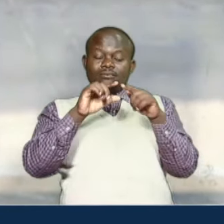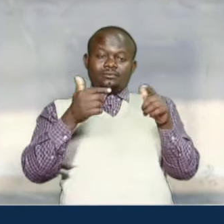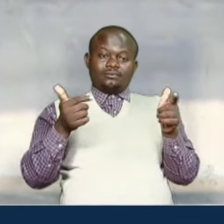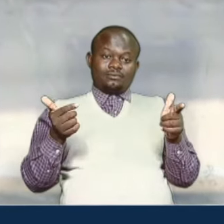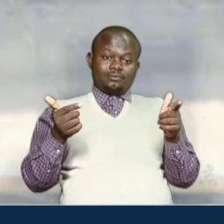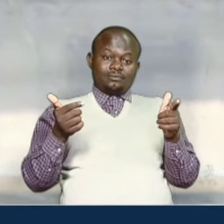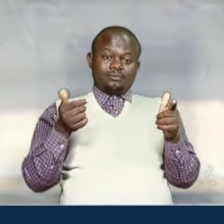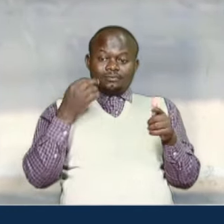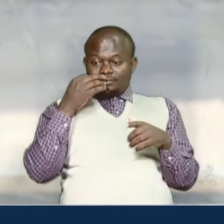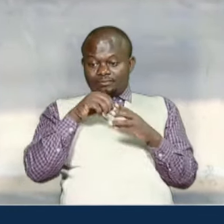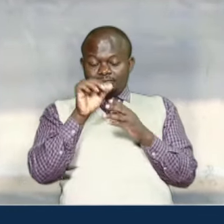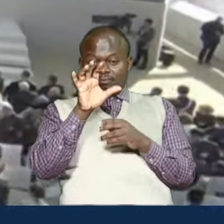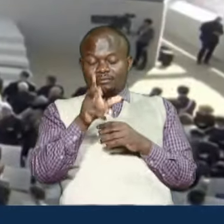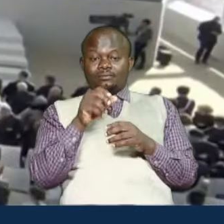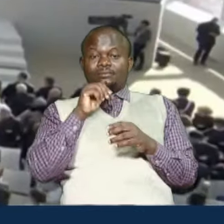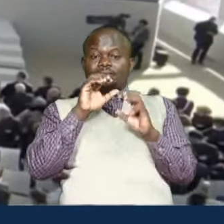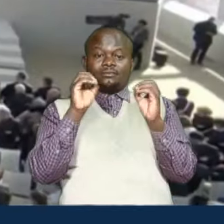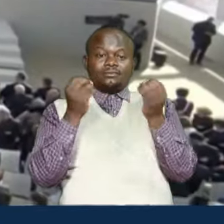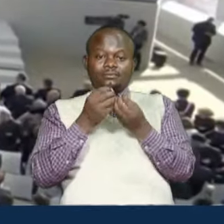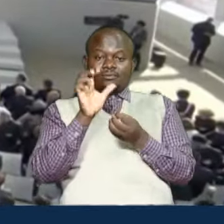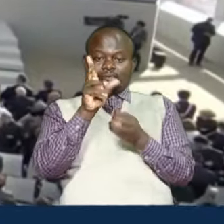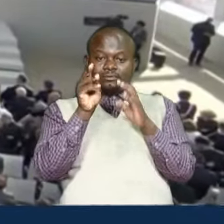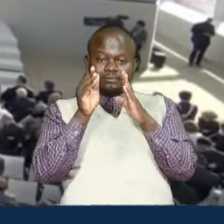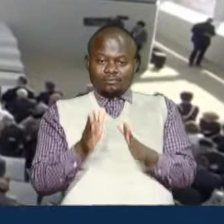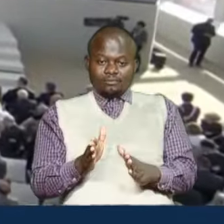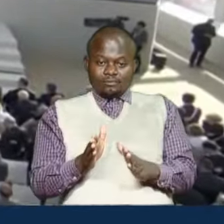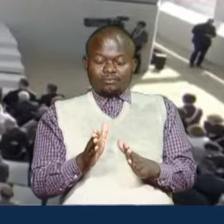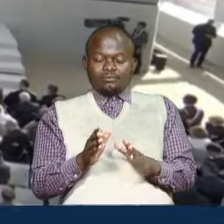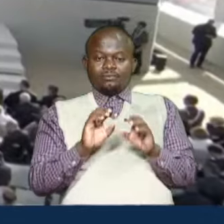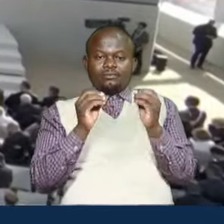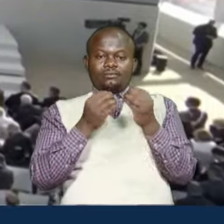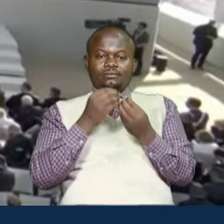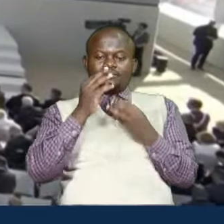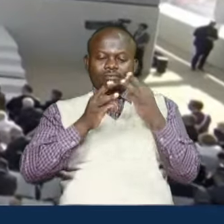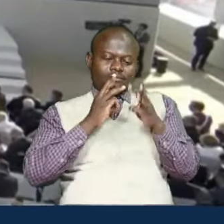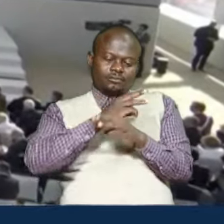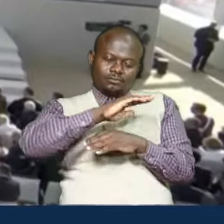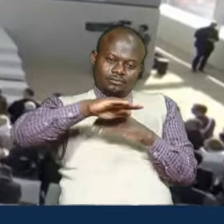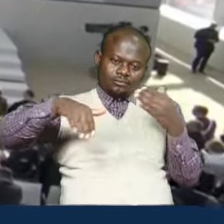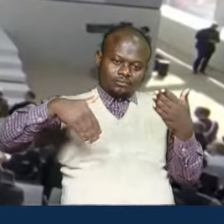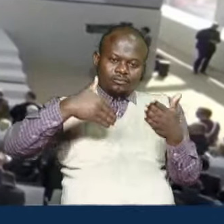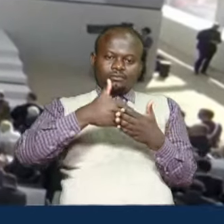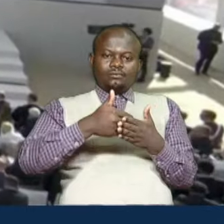Si umuryango w'Abanyafurika, ni umuryango w'isi yose.